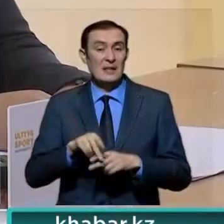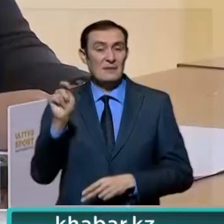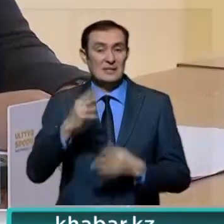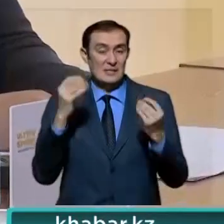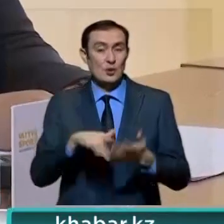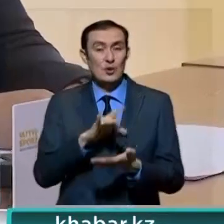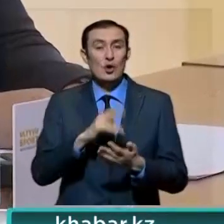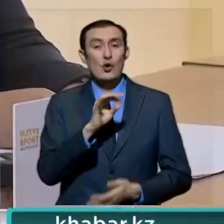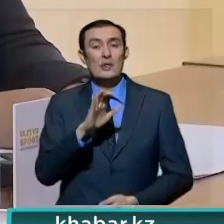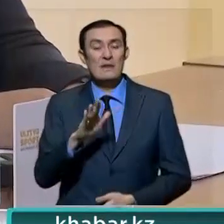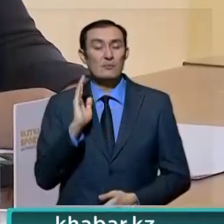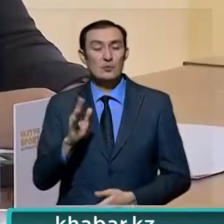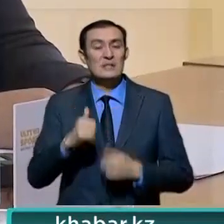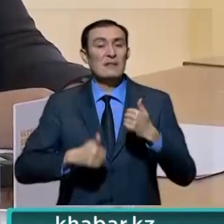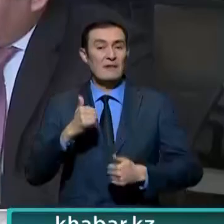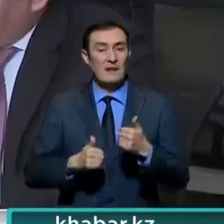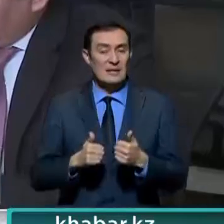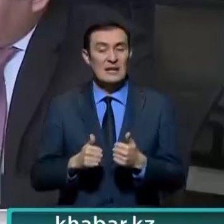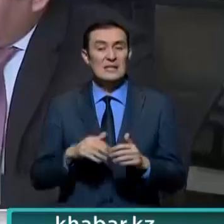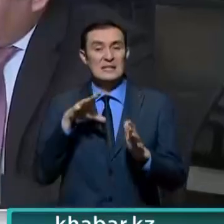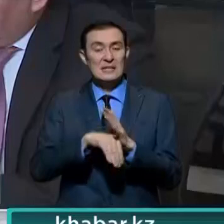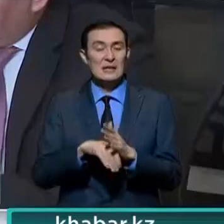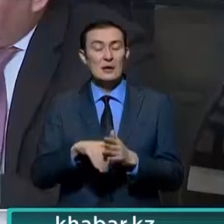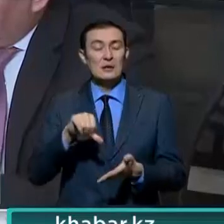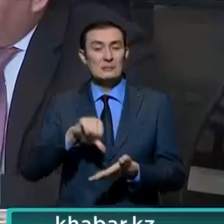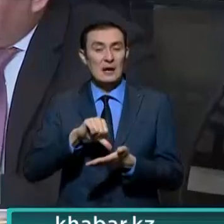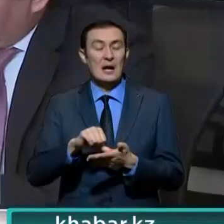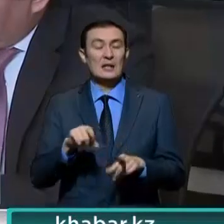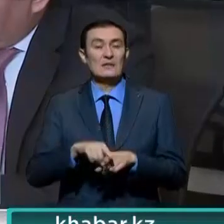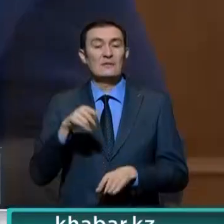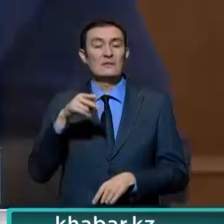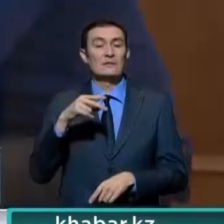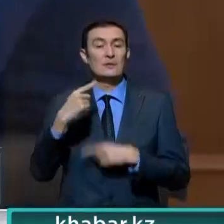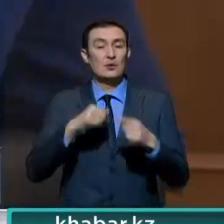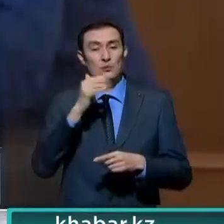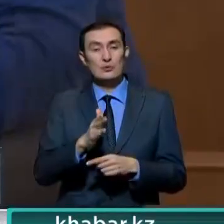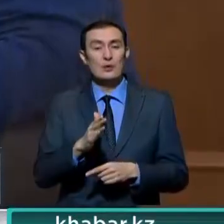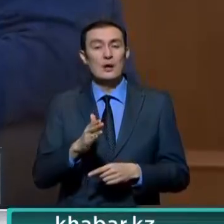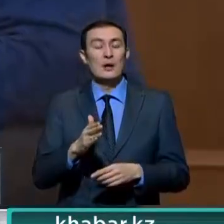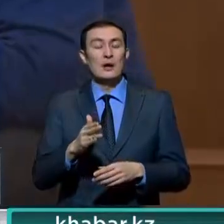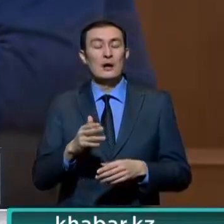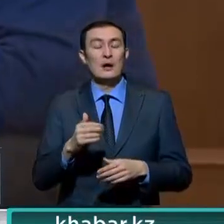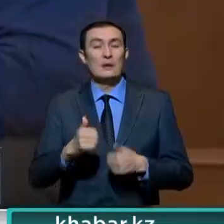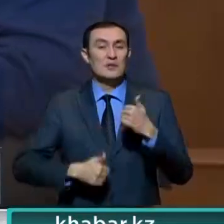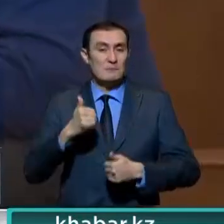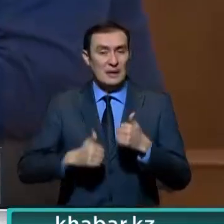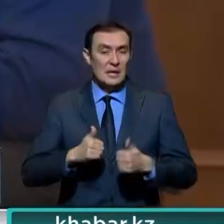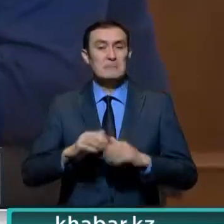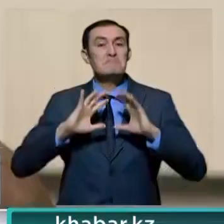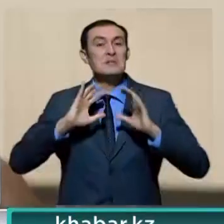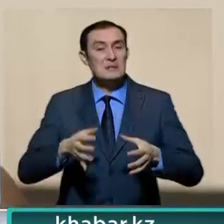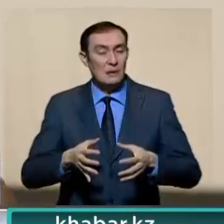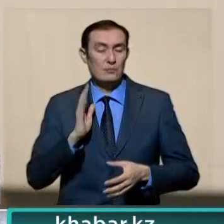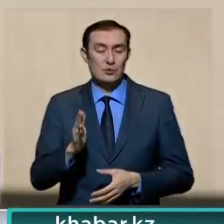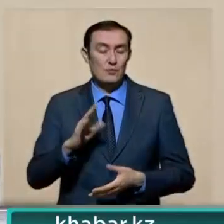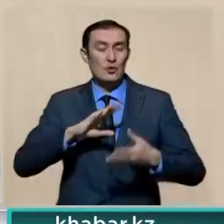воскресенье в городе кунави планирует провести соревнования среди беркутчи А в 24 году хотят организовать в рамках Word nomads Чемпионат мира